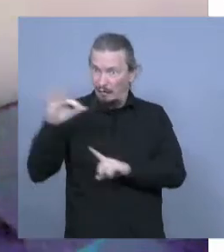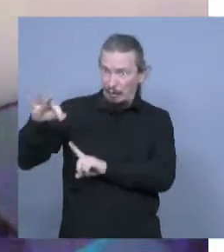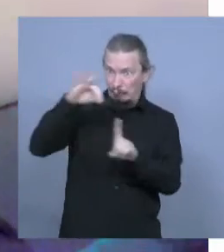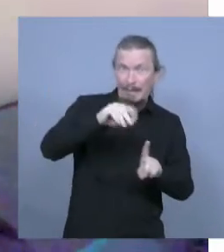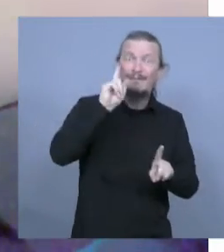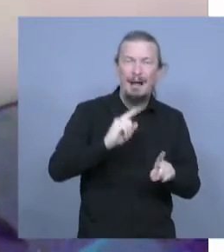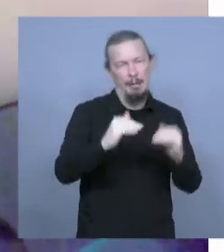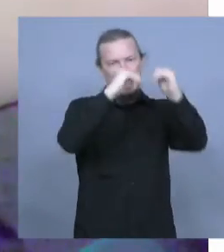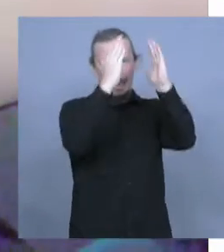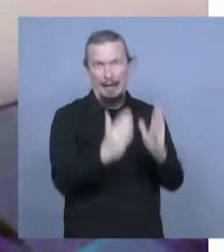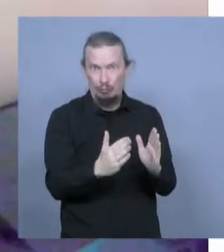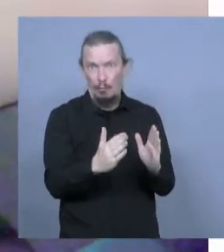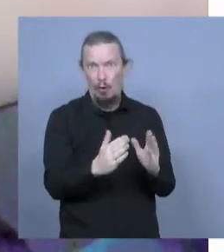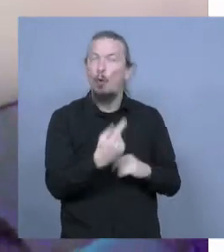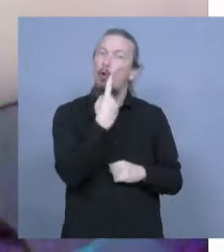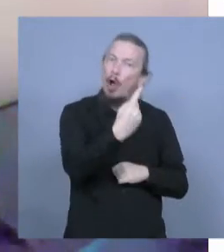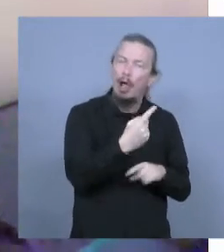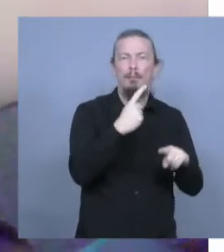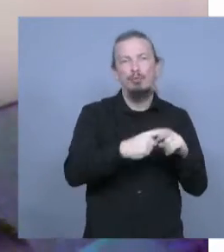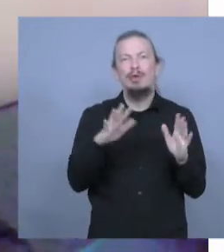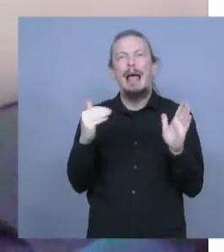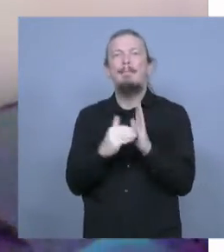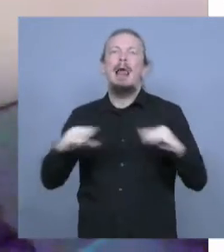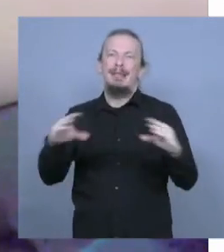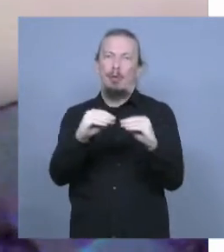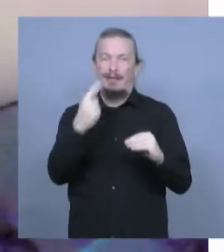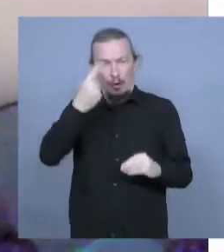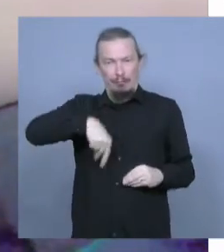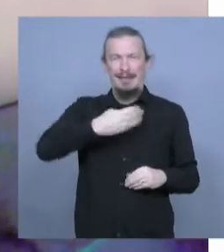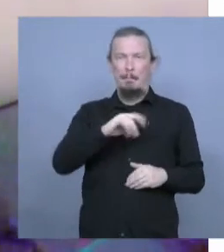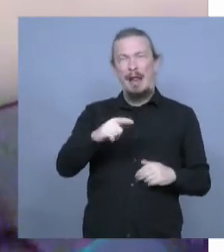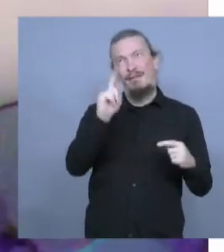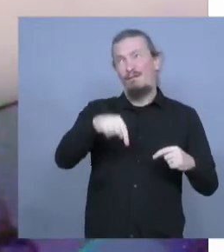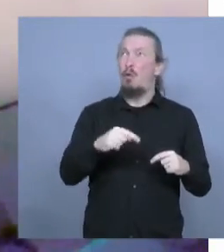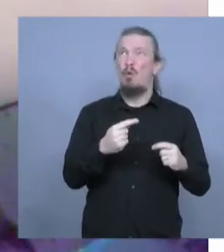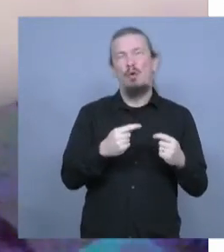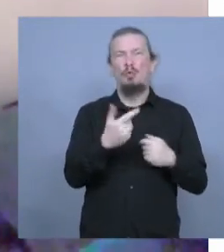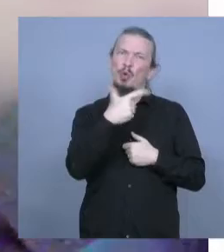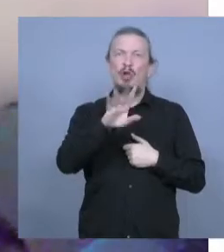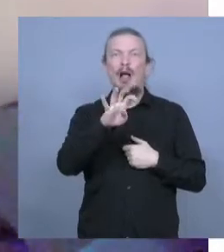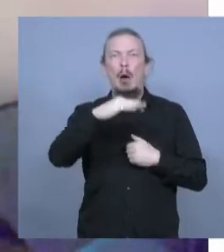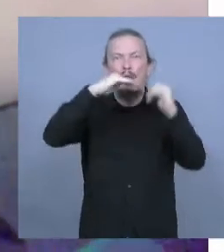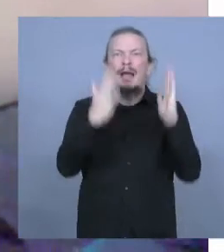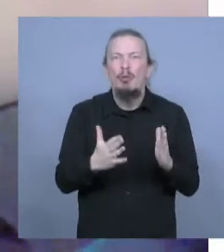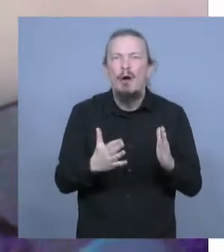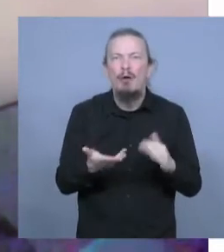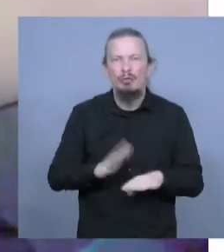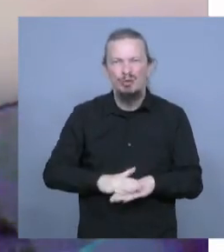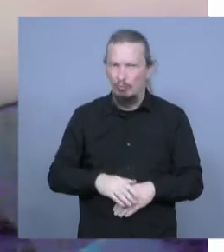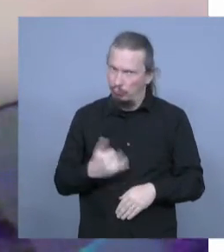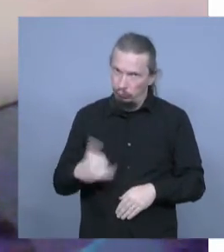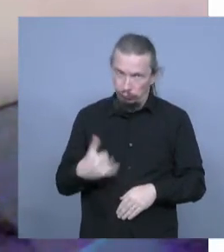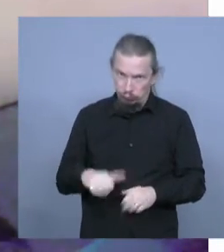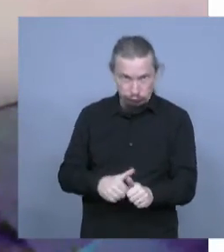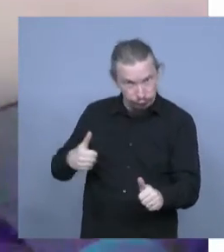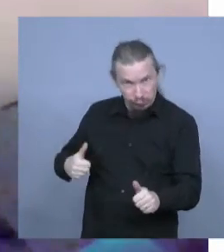femmes victimes de violences pour 5000 habitants. Donc sur la métropole, ça ferait 240 hébergements. Là, le compte n'y est pas encore. Vous indiquez